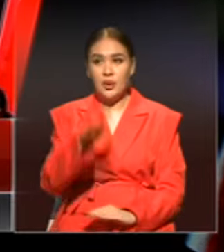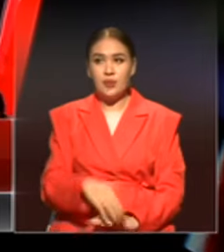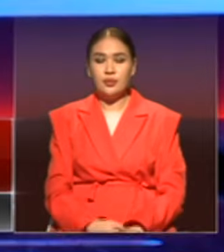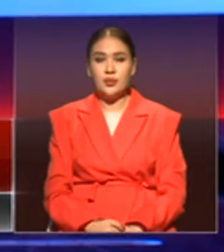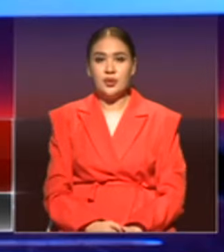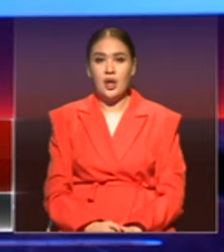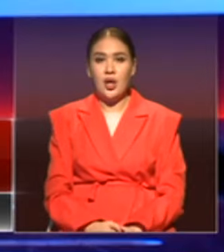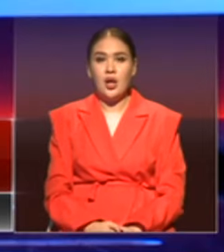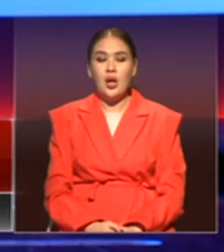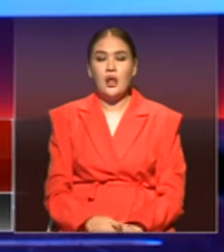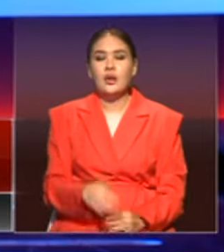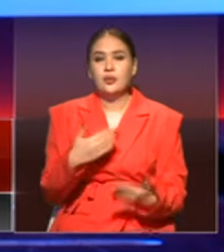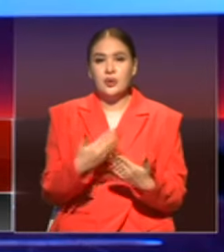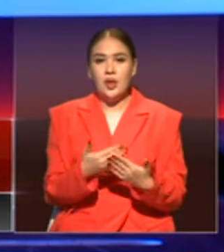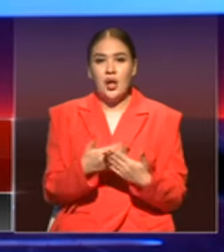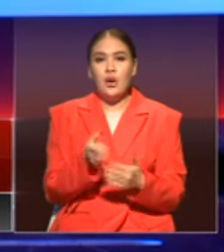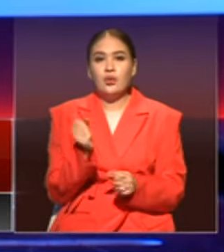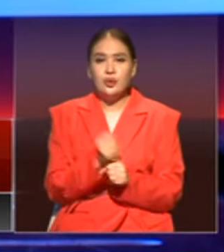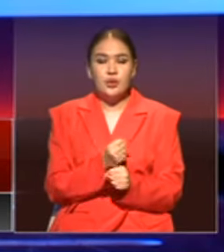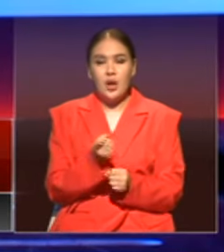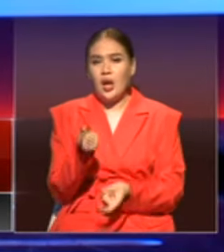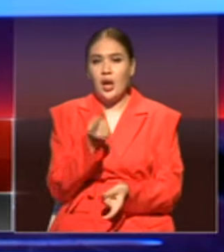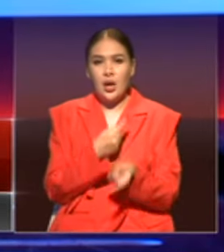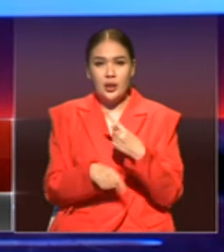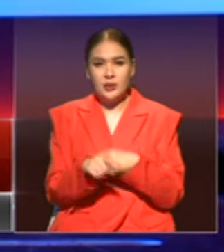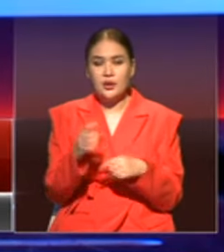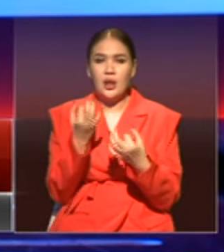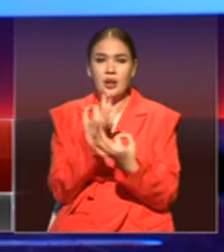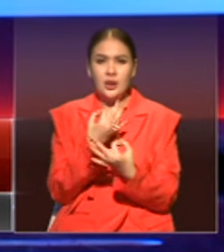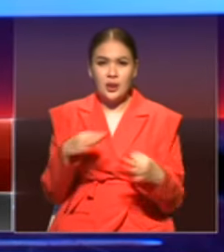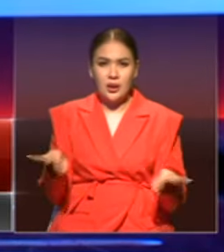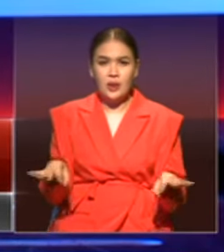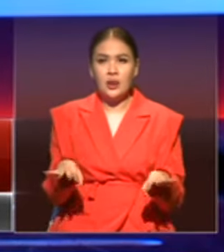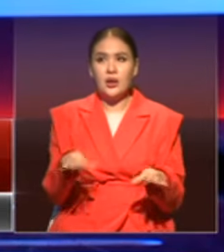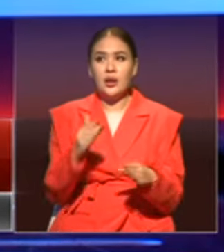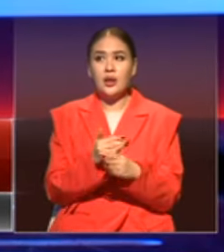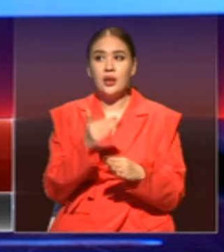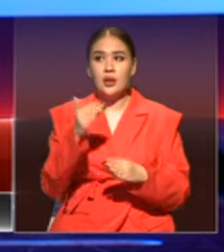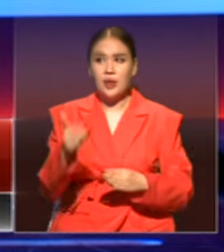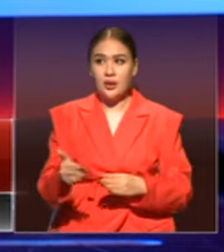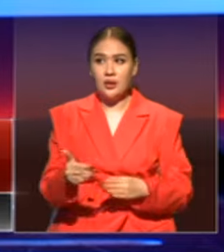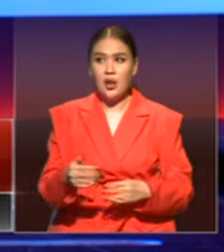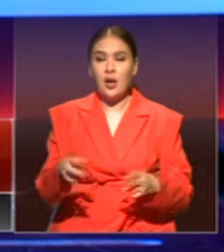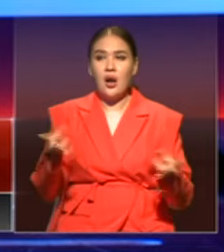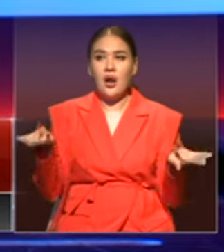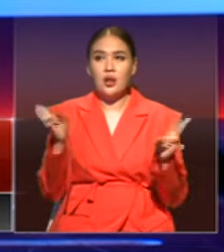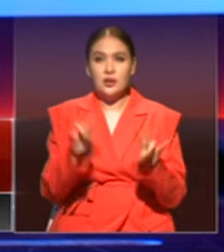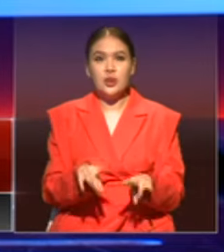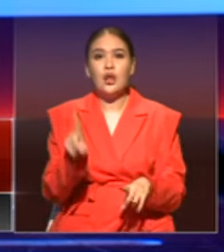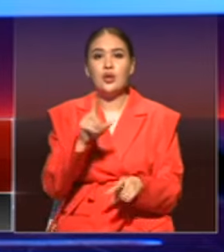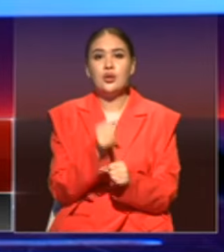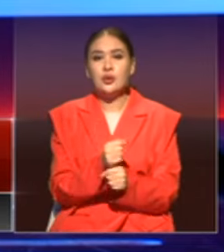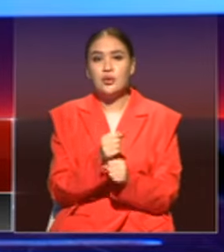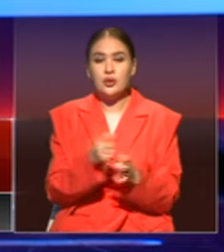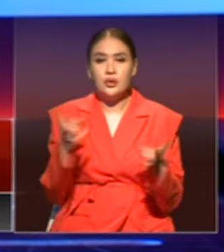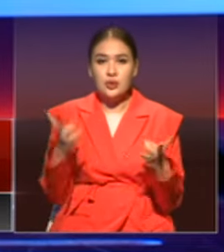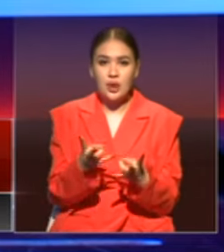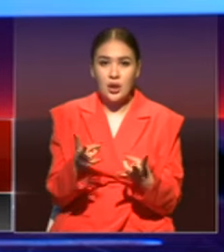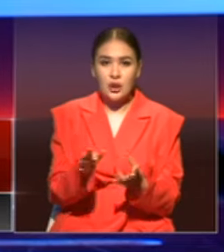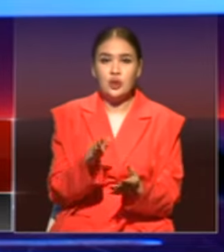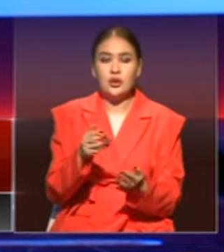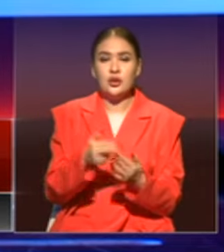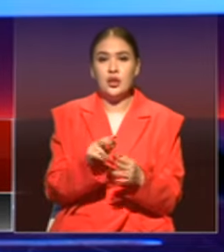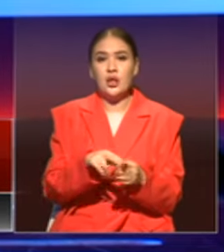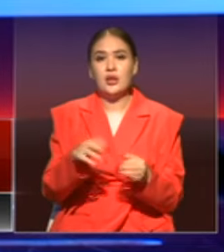айтыңызшы, маман ретінде өңдеуден, қайта өңдеуден, терең өңдеуден өткеннен кейін бұл жаңағы қалдықтар не істелу керек? Жерге көмілуі керек